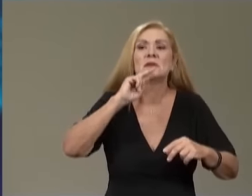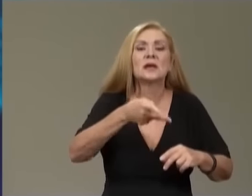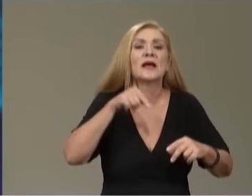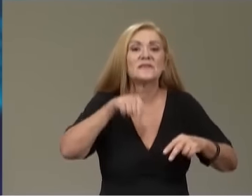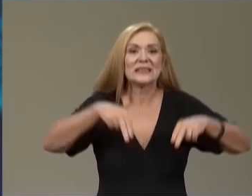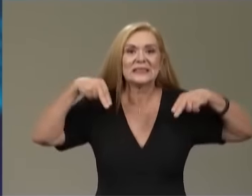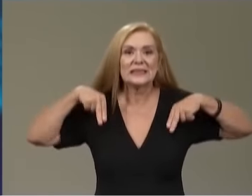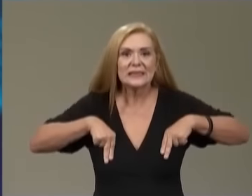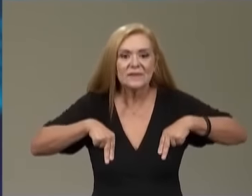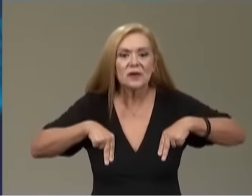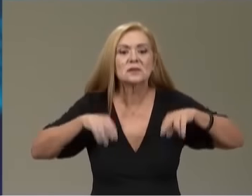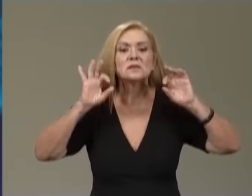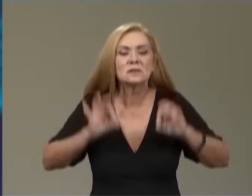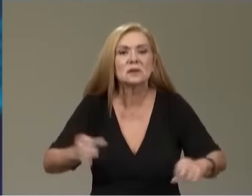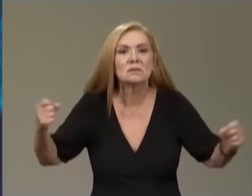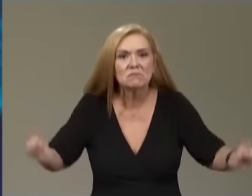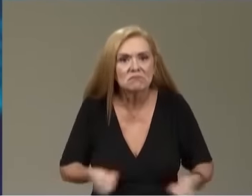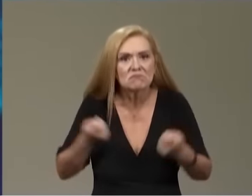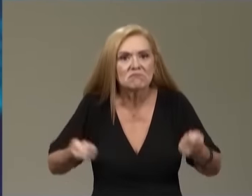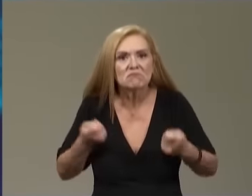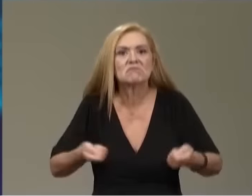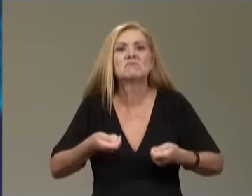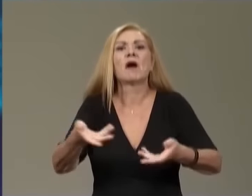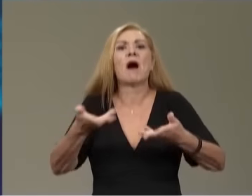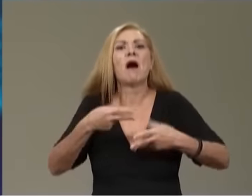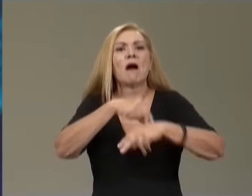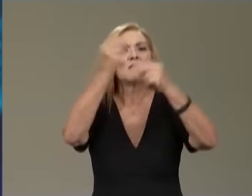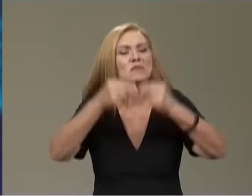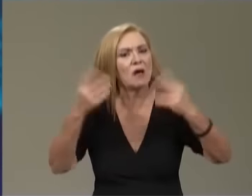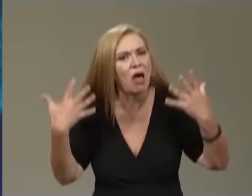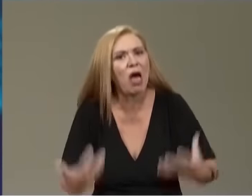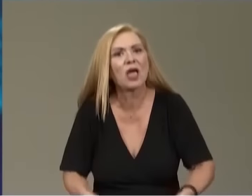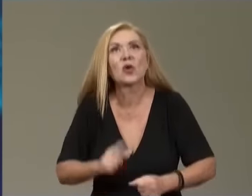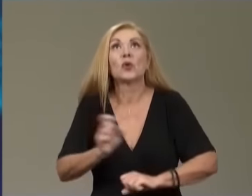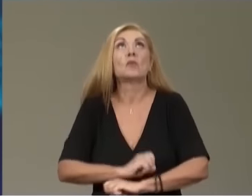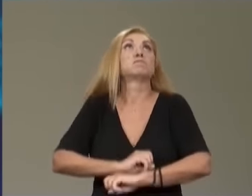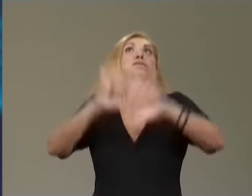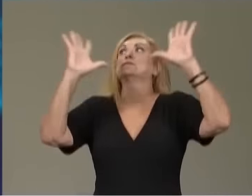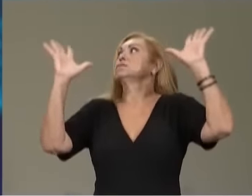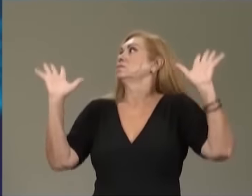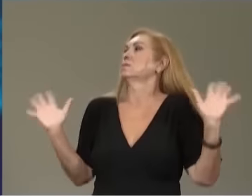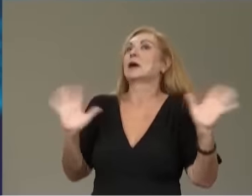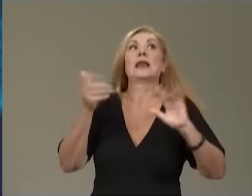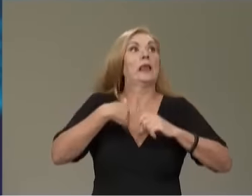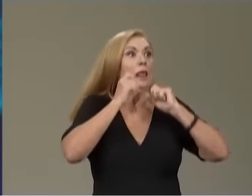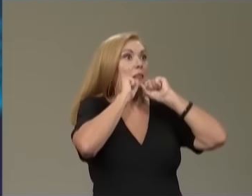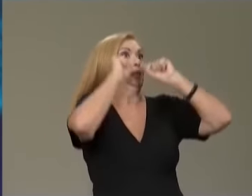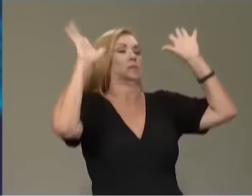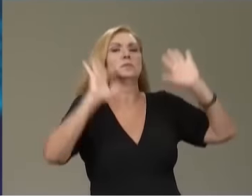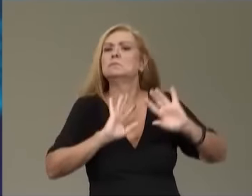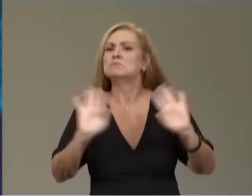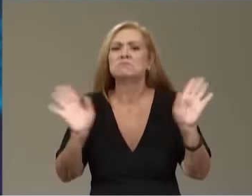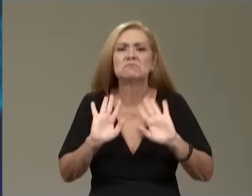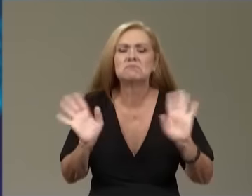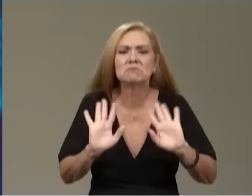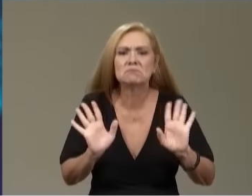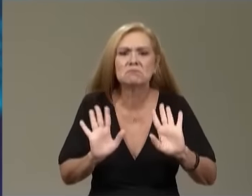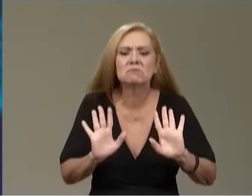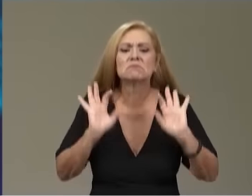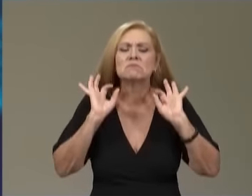εργάζεται και παράγει. Όχι με πυροτεχνήματα, ούτε με εντυπώσεις της στιγμής, αλλά με